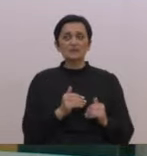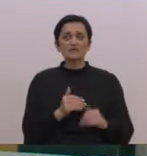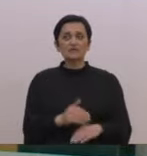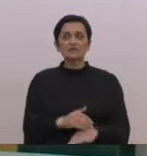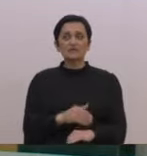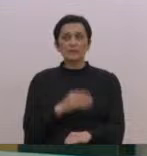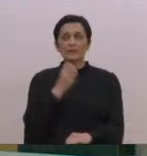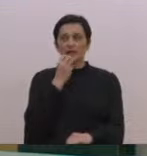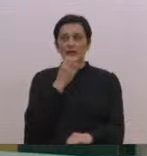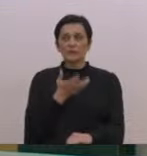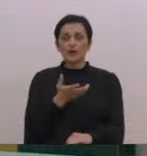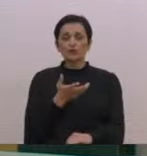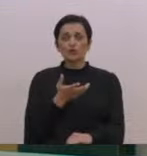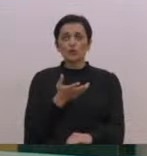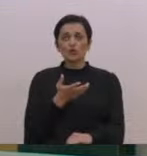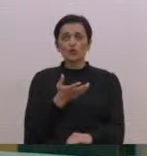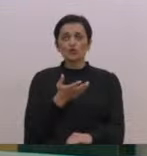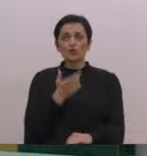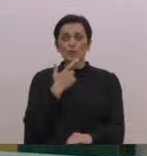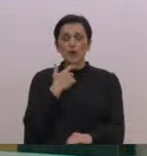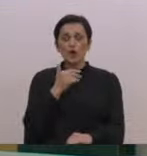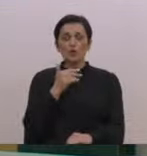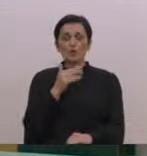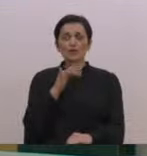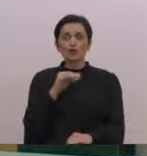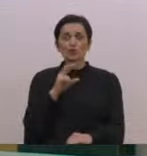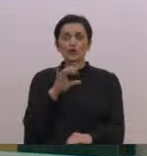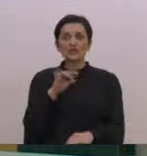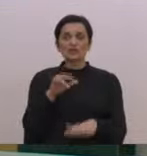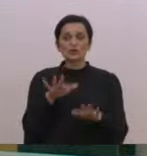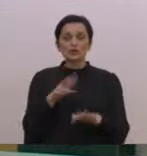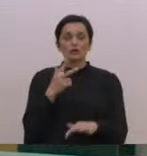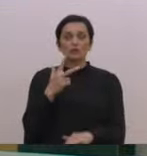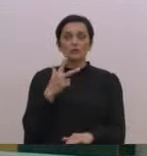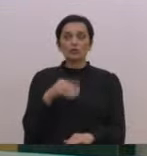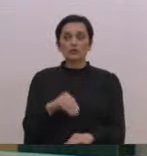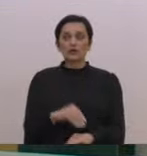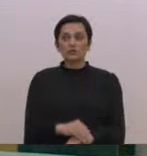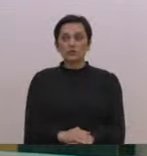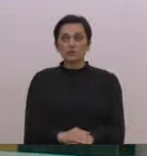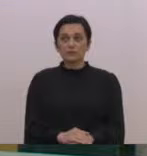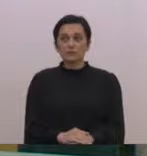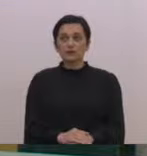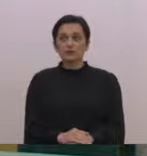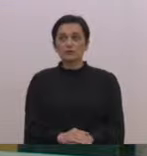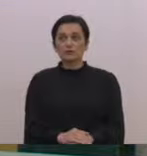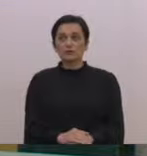Ce mă tonu? Pa tonu, pridon, ingia, se vede, gildan, sami tuti.